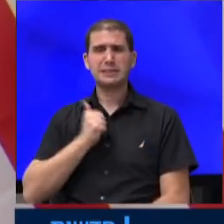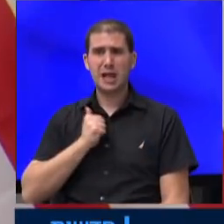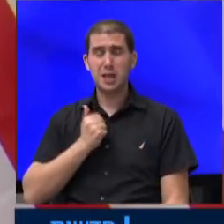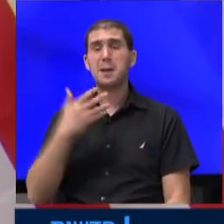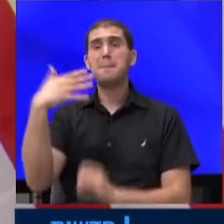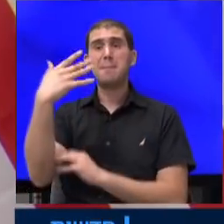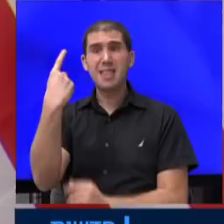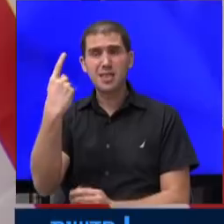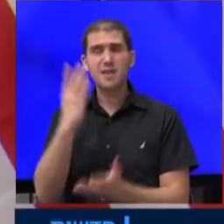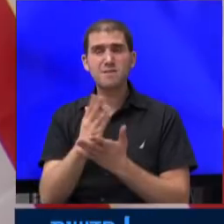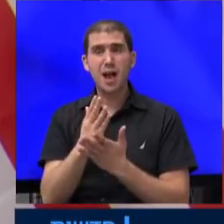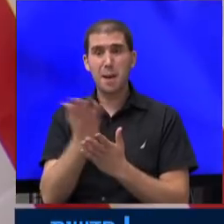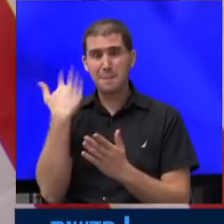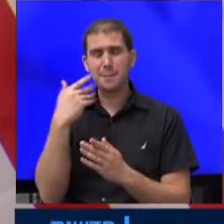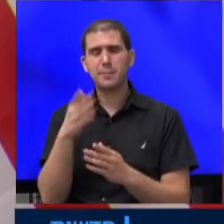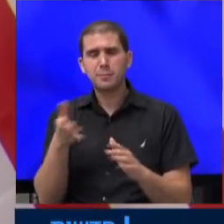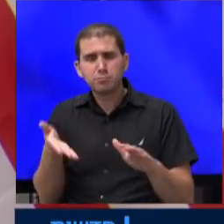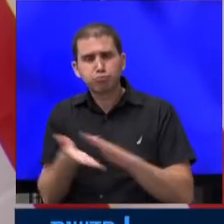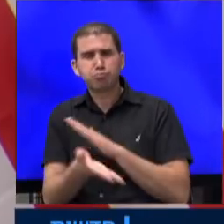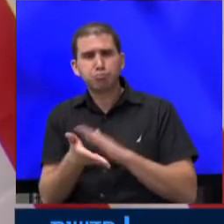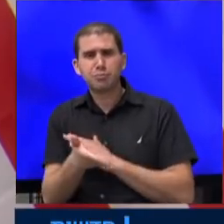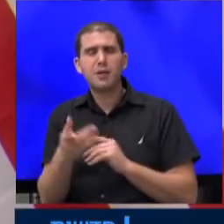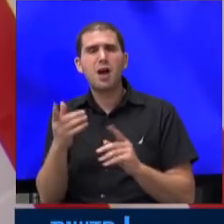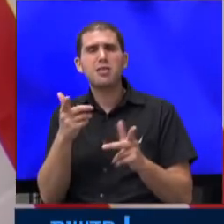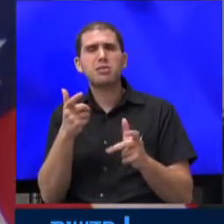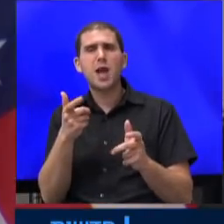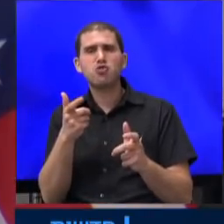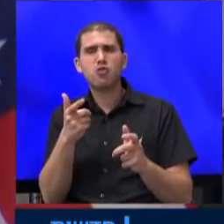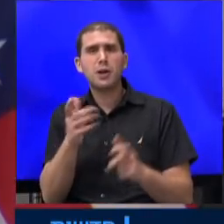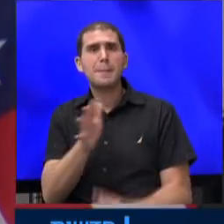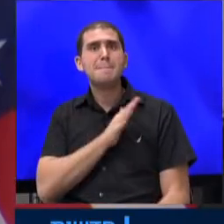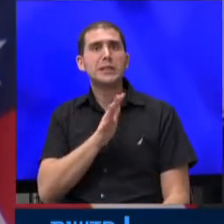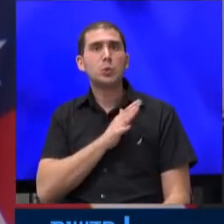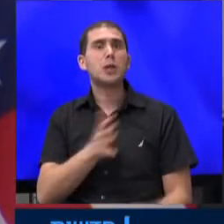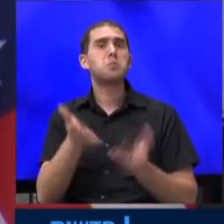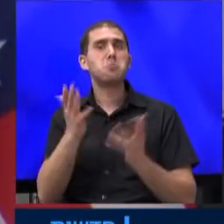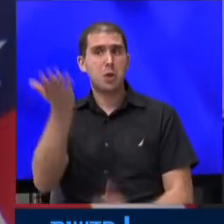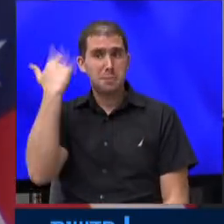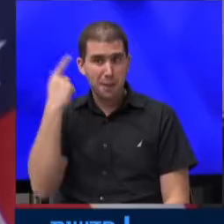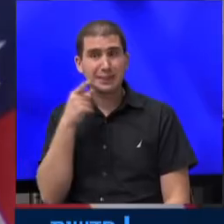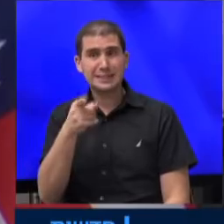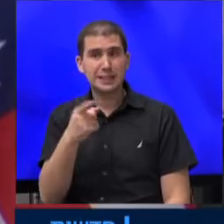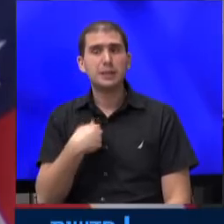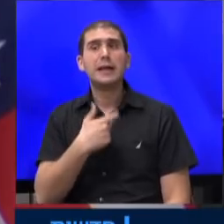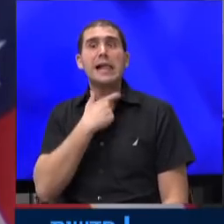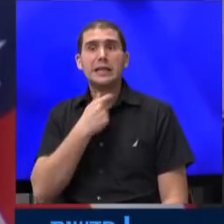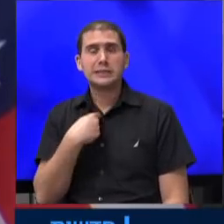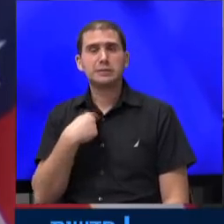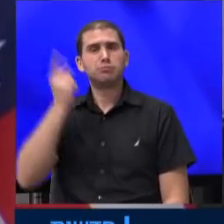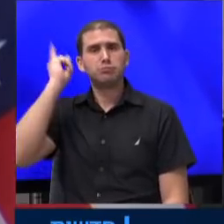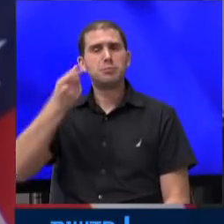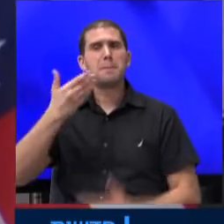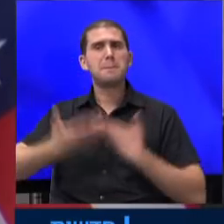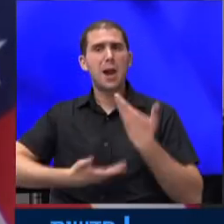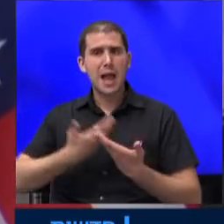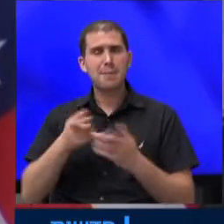הבריחו נשק מסוכן מאוד, זה אילץ אותי להורות על צעדים למנוע את הדבר